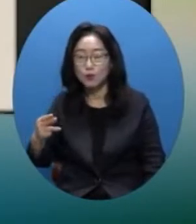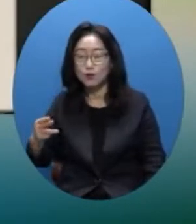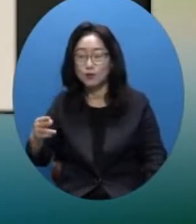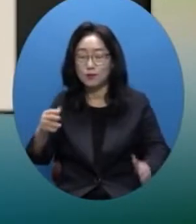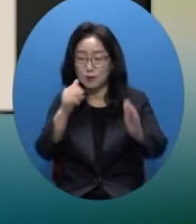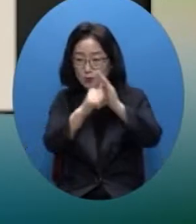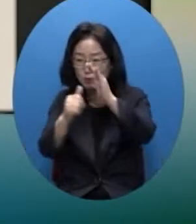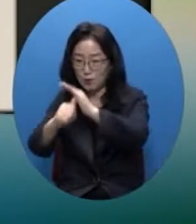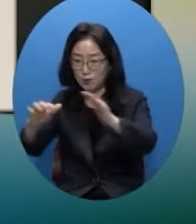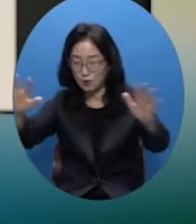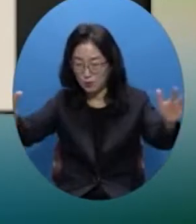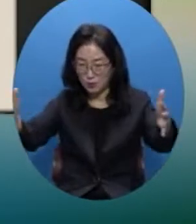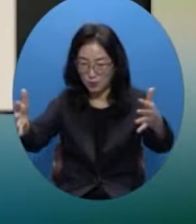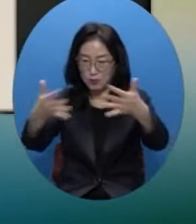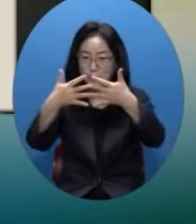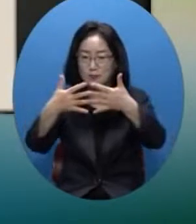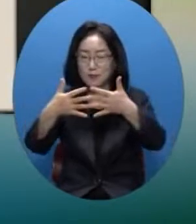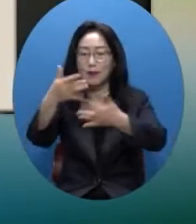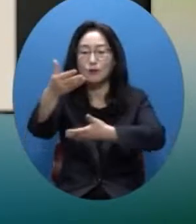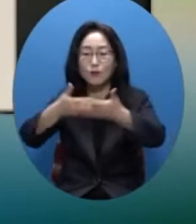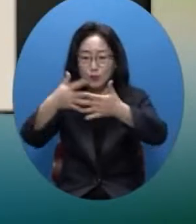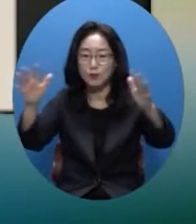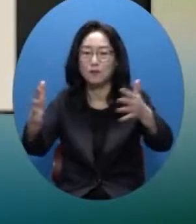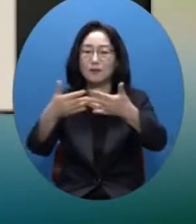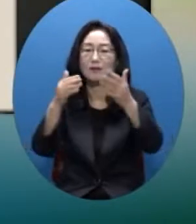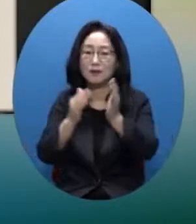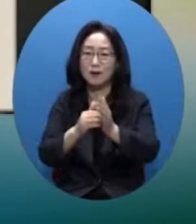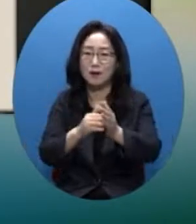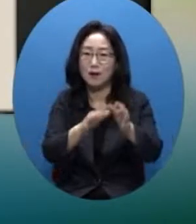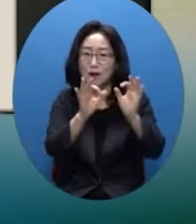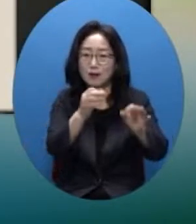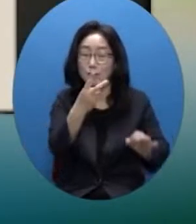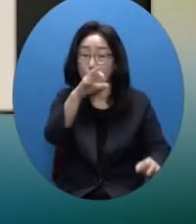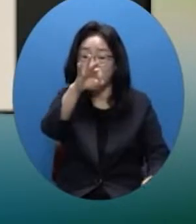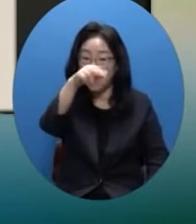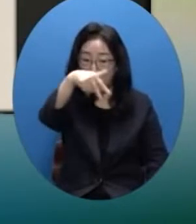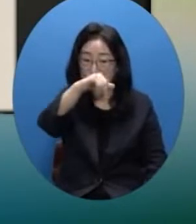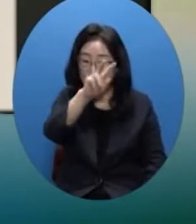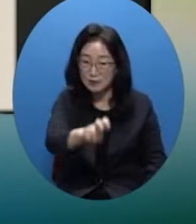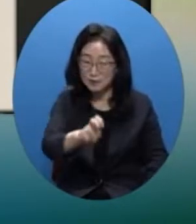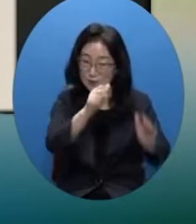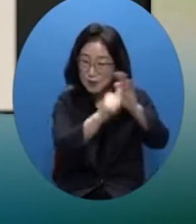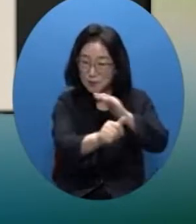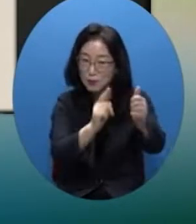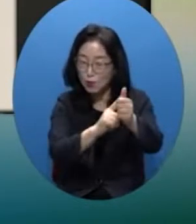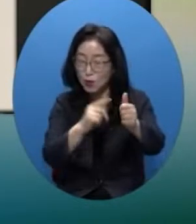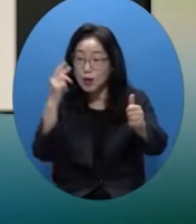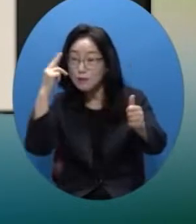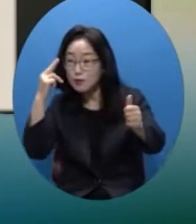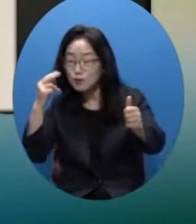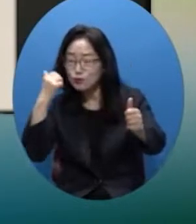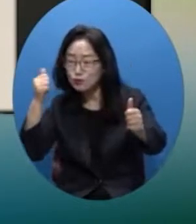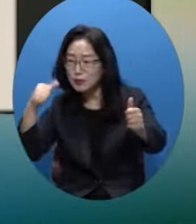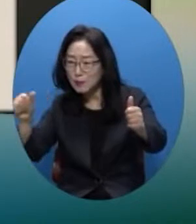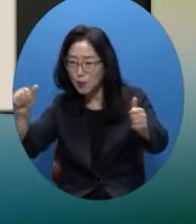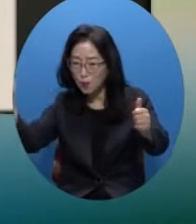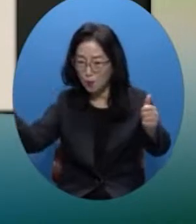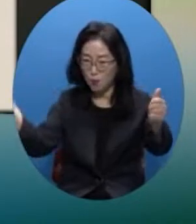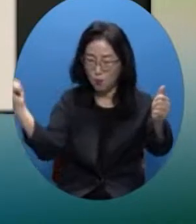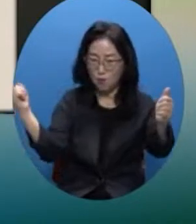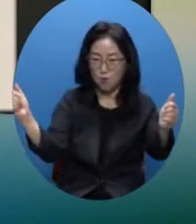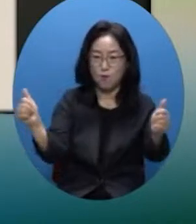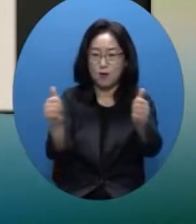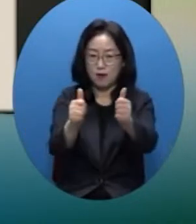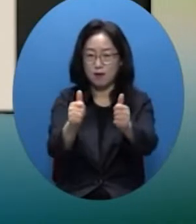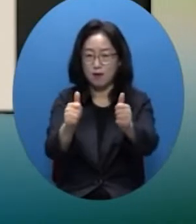중계로 중 제로 한국의 김홍집 정권 대사와 이거 싶을 때 제 속이 와서 주민 소통 성장을 매점으로 우리